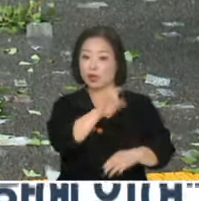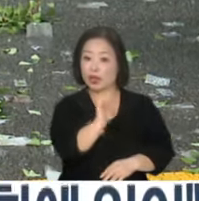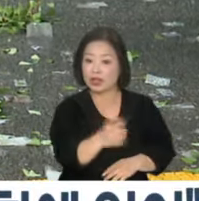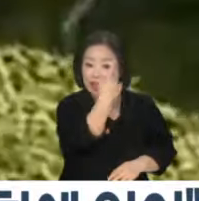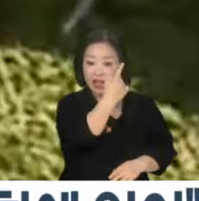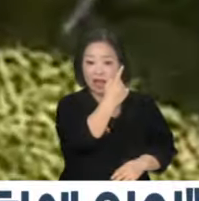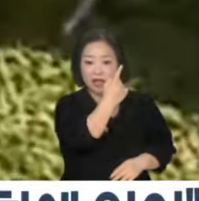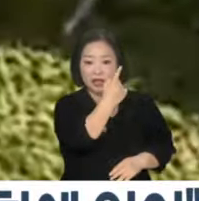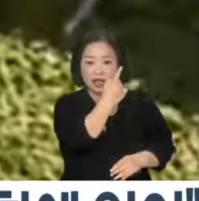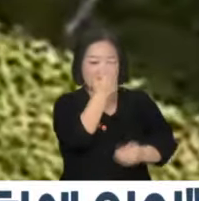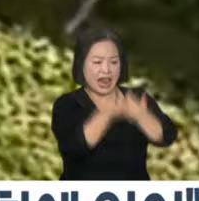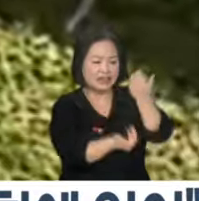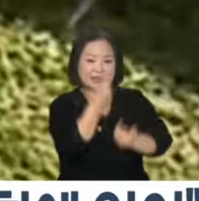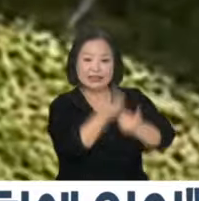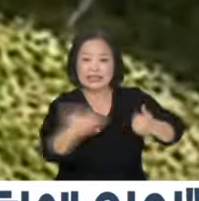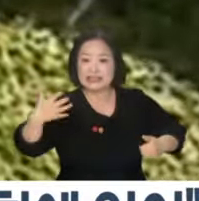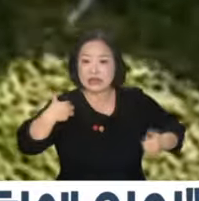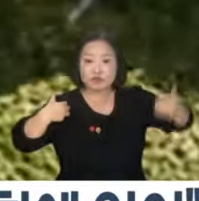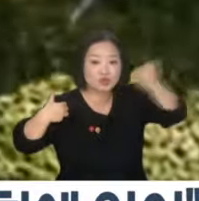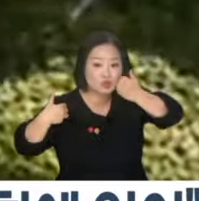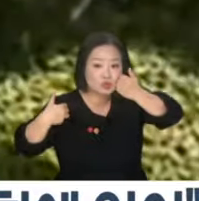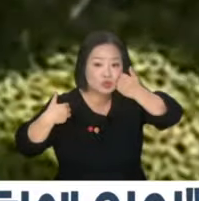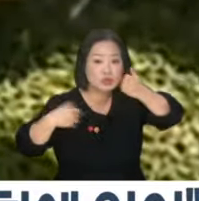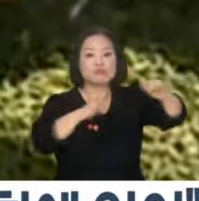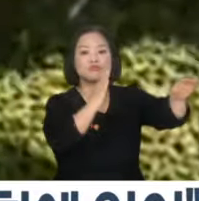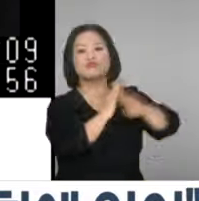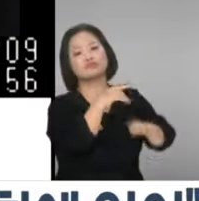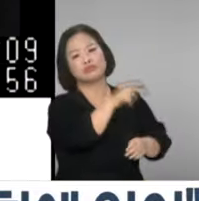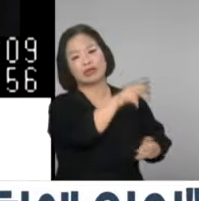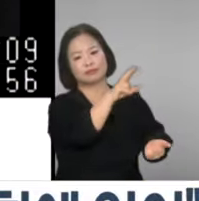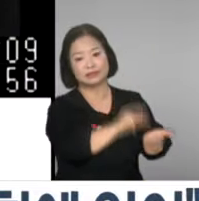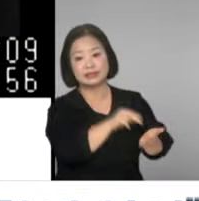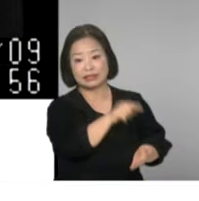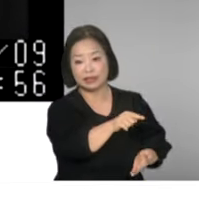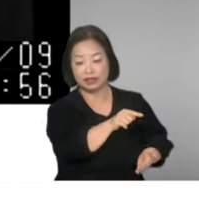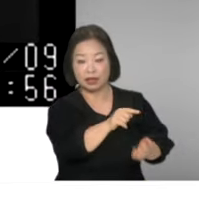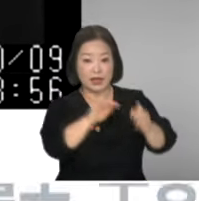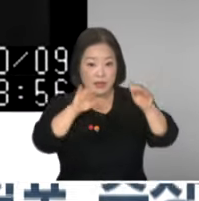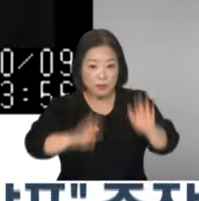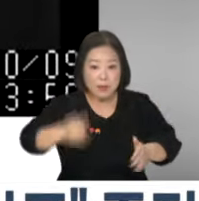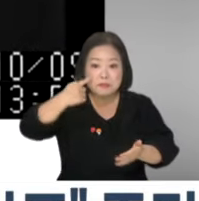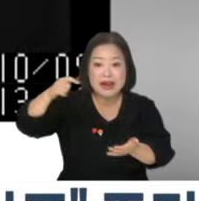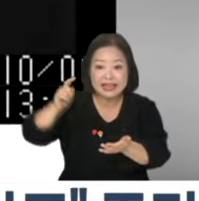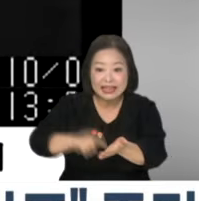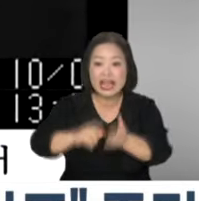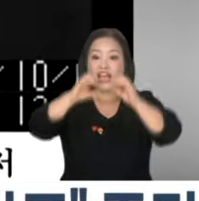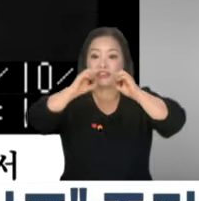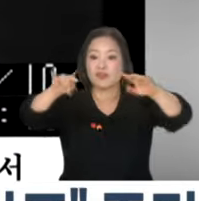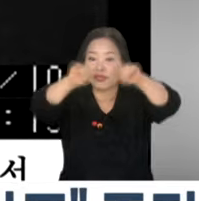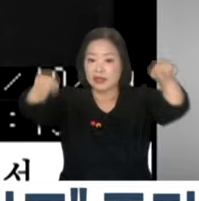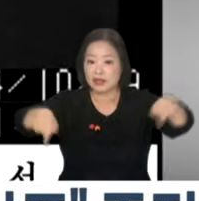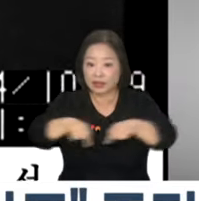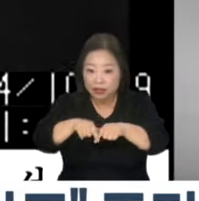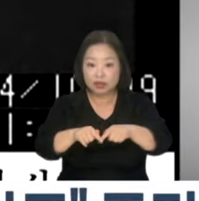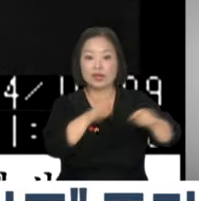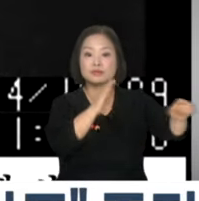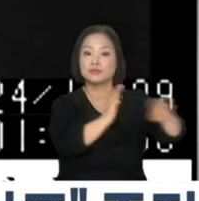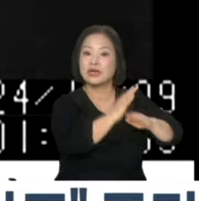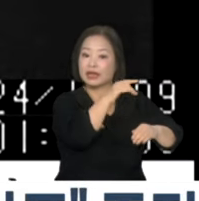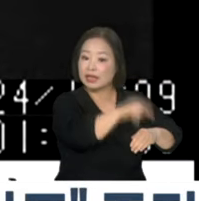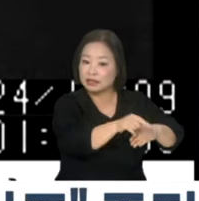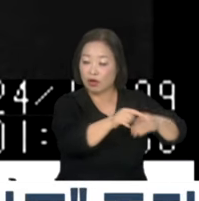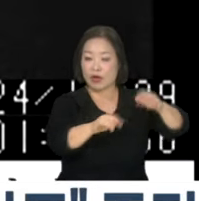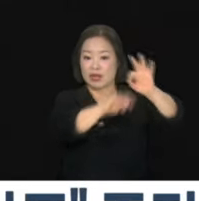모든 책임은 북한에 있음을 다시 한번 경고한다 강조했습니다 이번에 발견된 대남 전단은 북한이 지난 10일